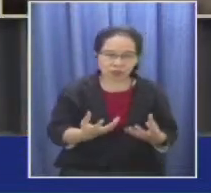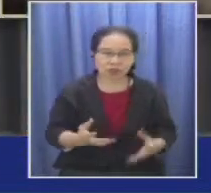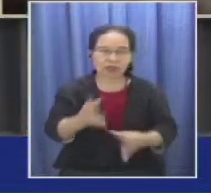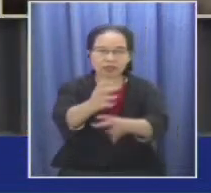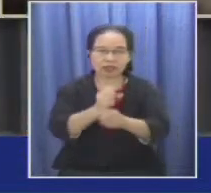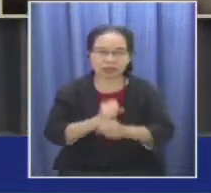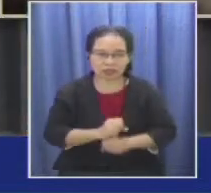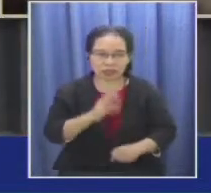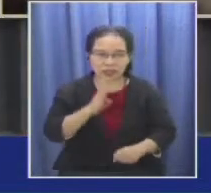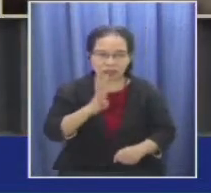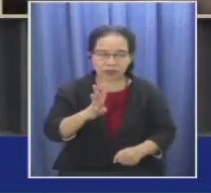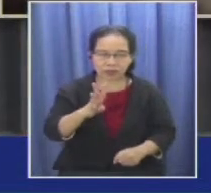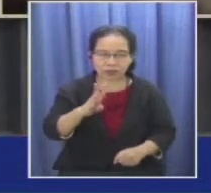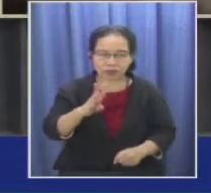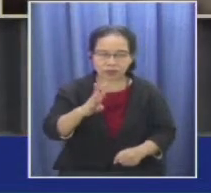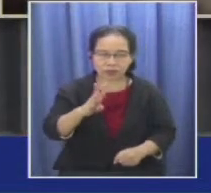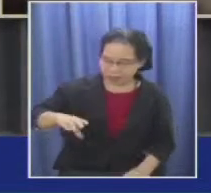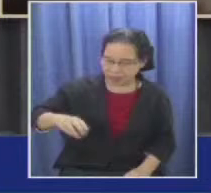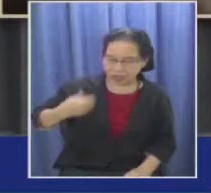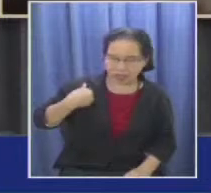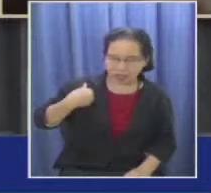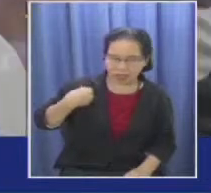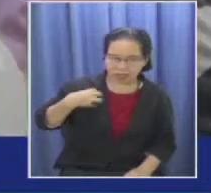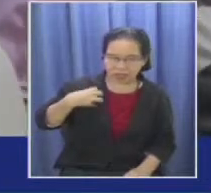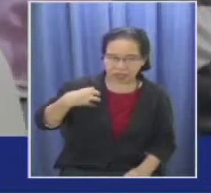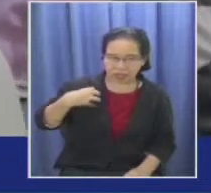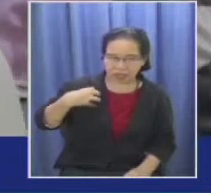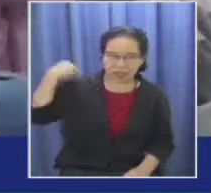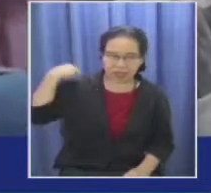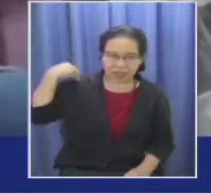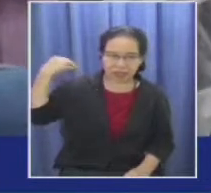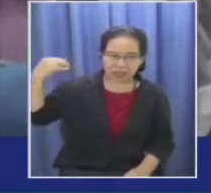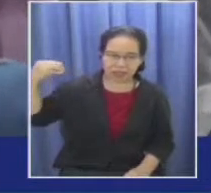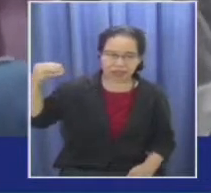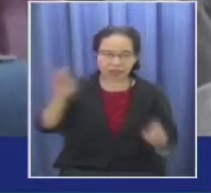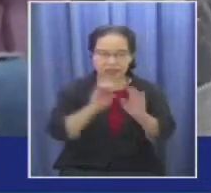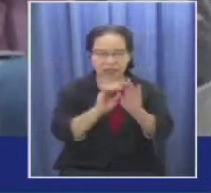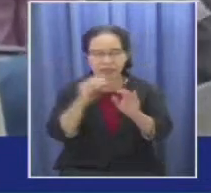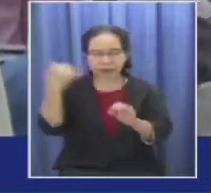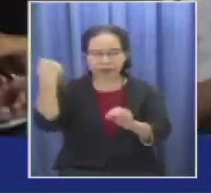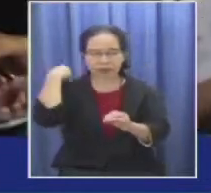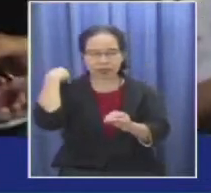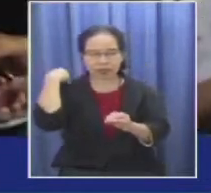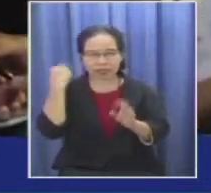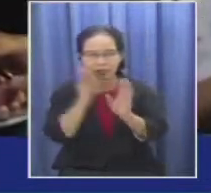1976 NSC na me wo aye talak na me kan sempa no wo ho.